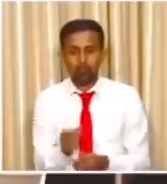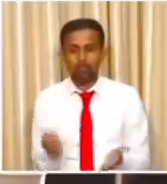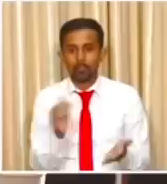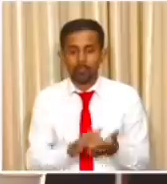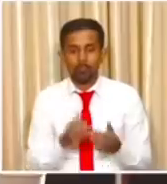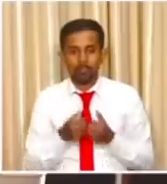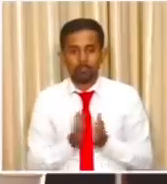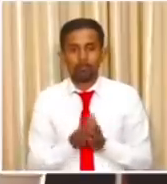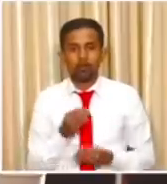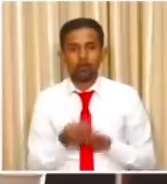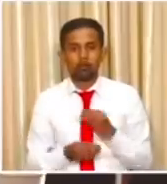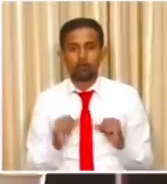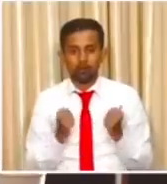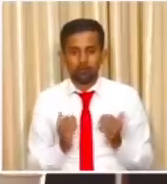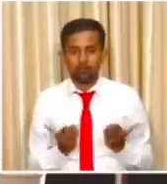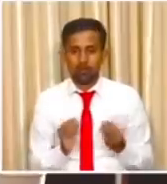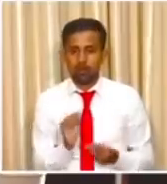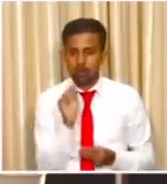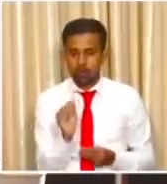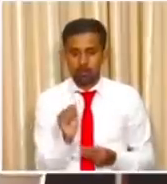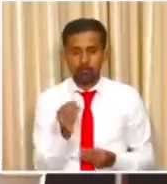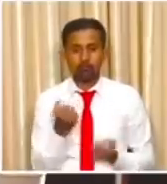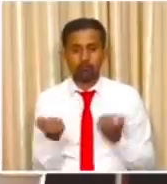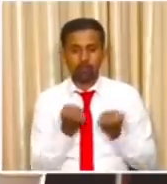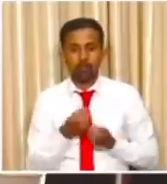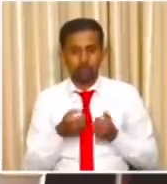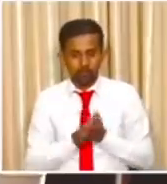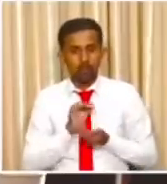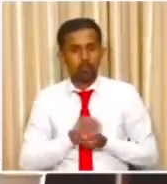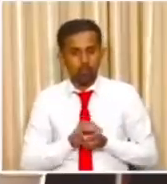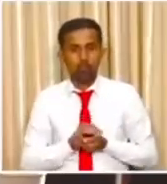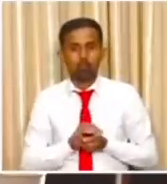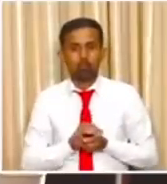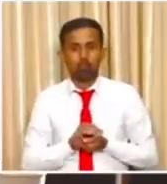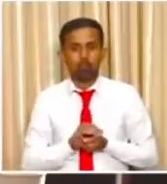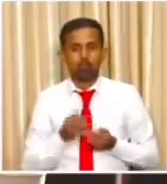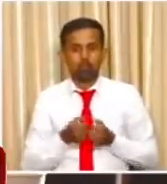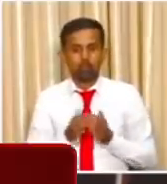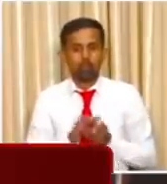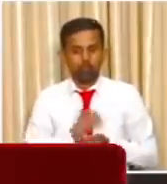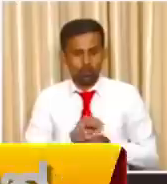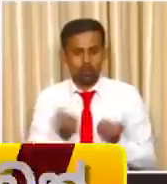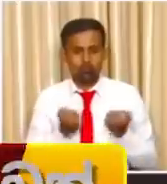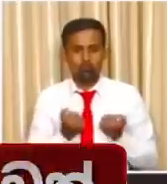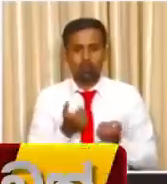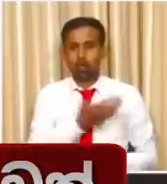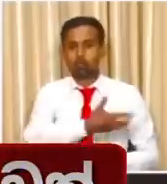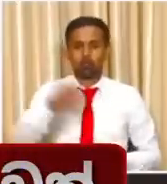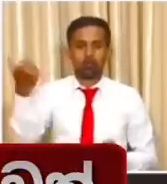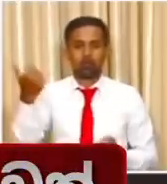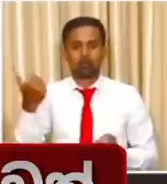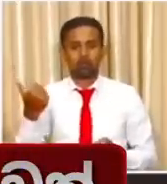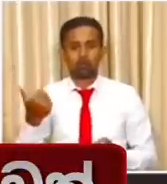නැවත තමන්ගේ ව්‍යාපාරයට පණ පොවන්න නම් ඒ වාහනේ තමන් සතුව තියෙන්න ඕන. තමන් සතුව තිබෙන වාහනේ උස්සලා